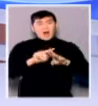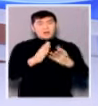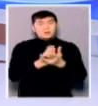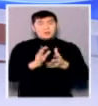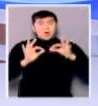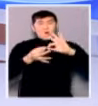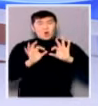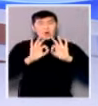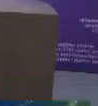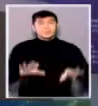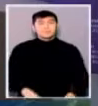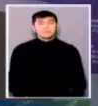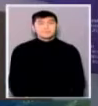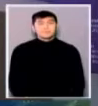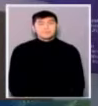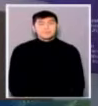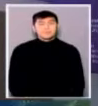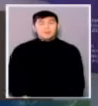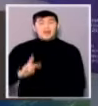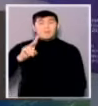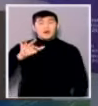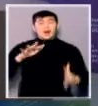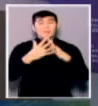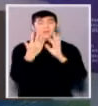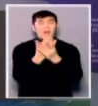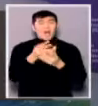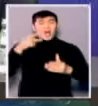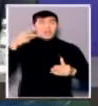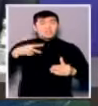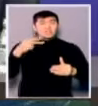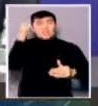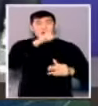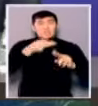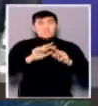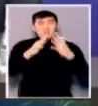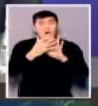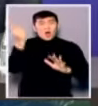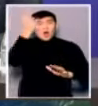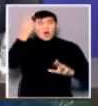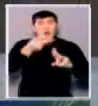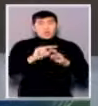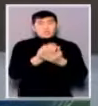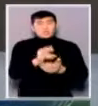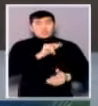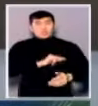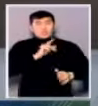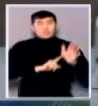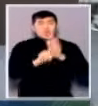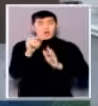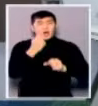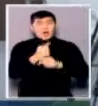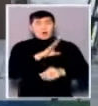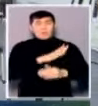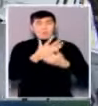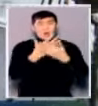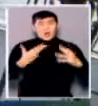Құмар толықтырсын. Махамбет ауданында 2020 жылы ауыл шаруашылығы саласында біраз шаруаның басы қайрылды.